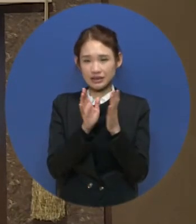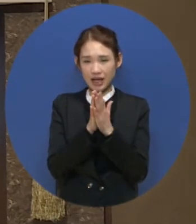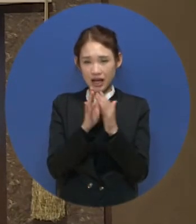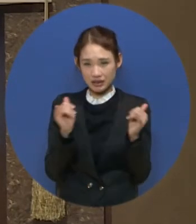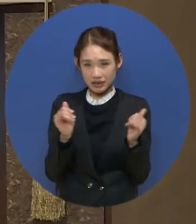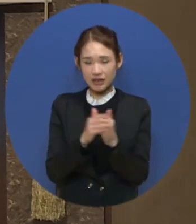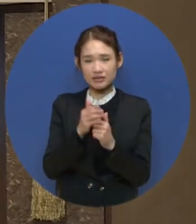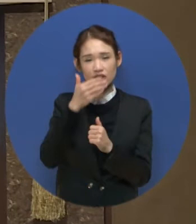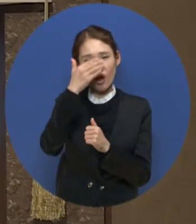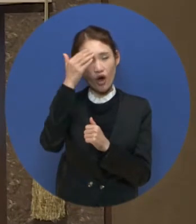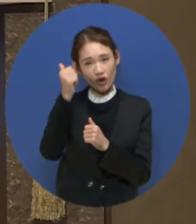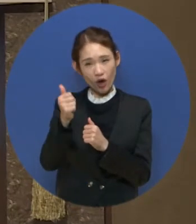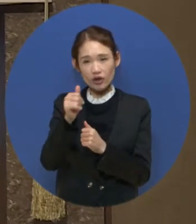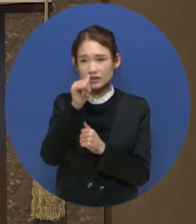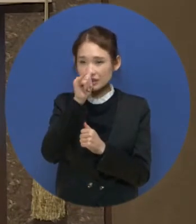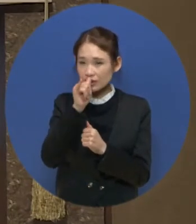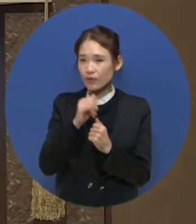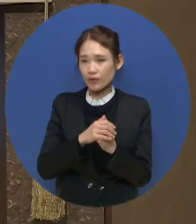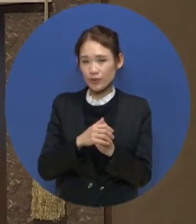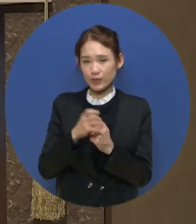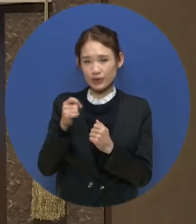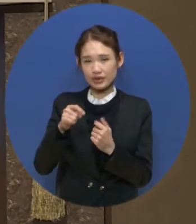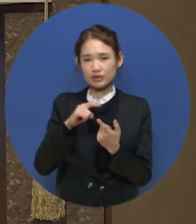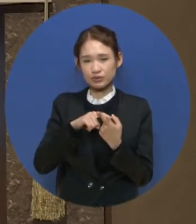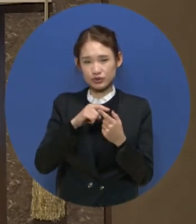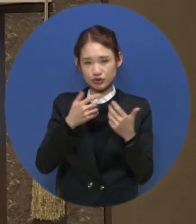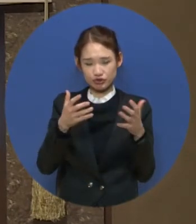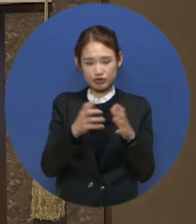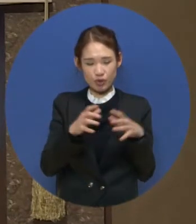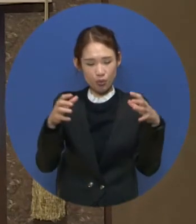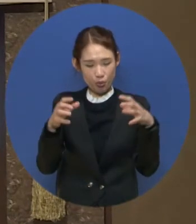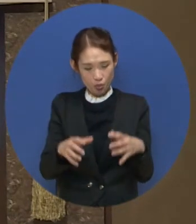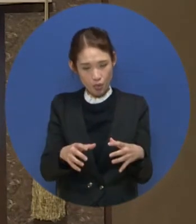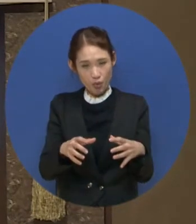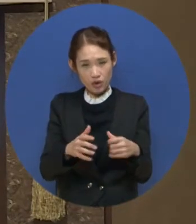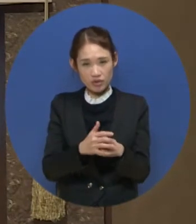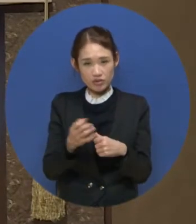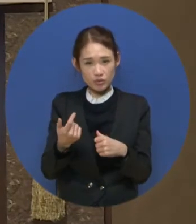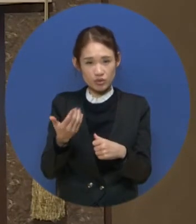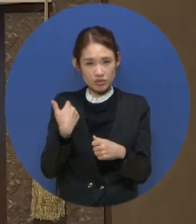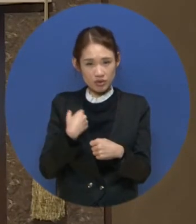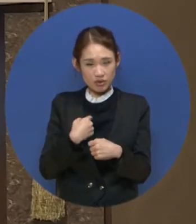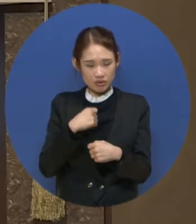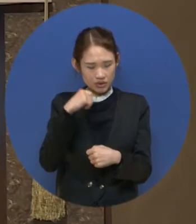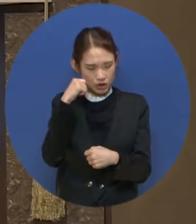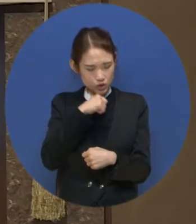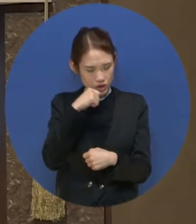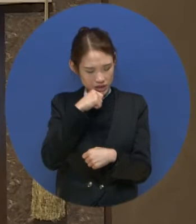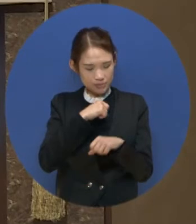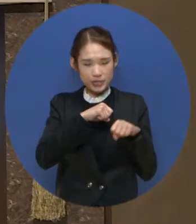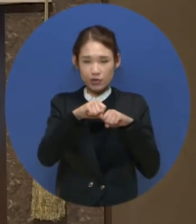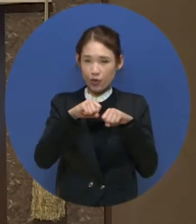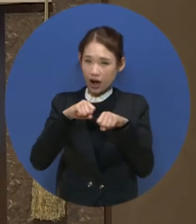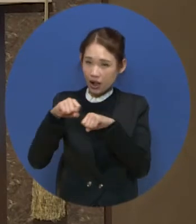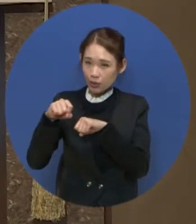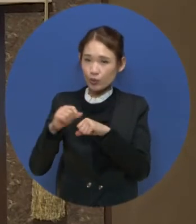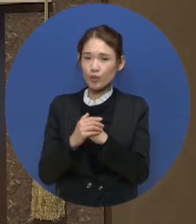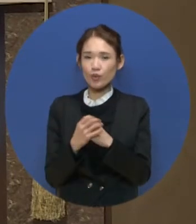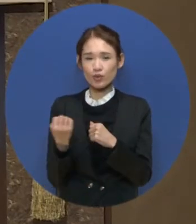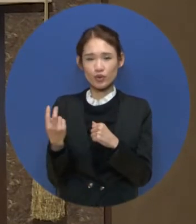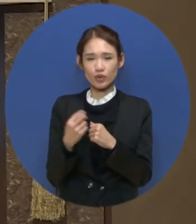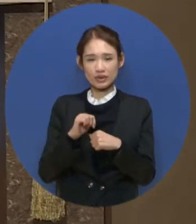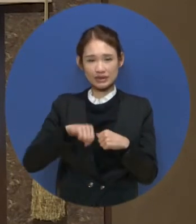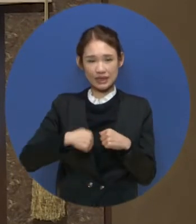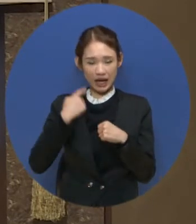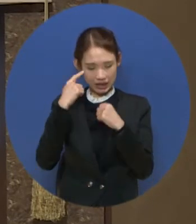이렇게 청년들이 있거든요. 네. 이제 그분들끼리 모여가지고 또 아까 같이 이제 뭐 이렇게 여가 활동이라든지